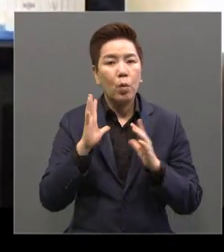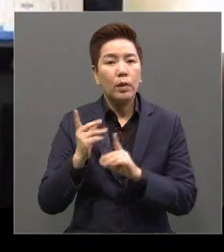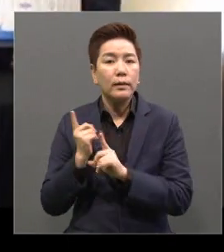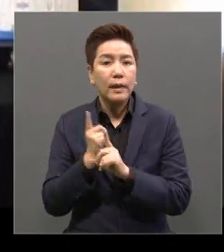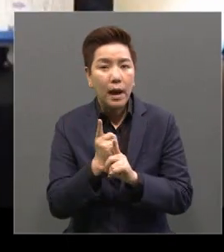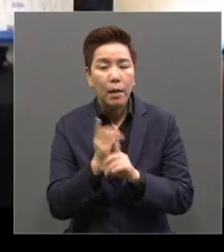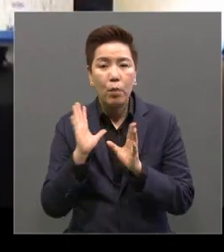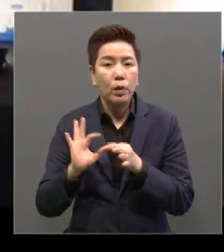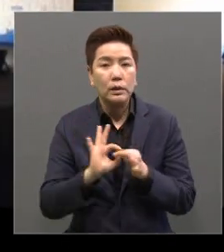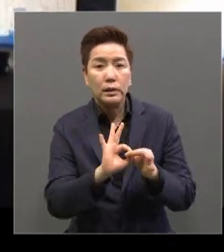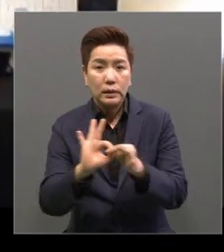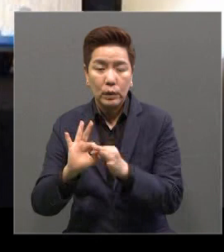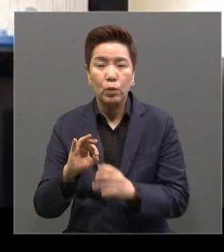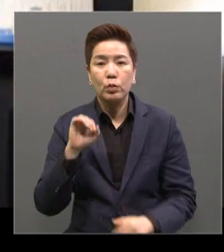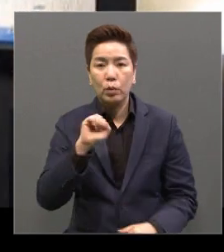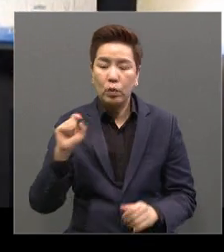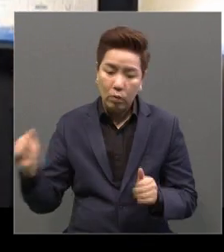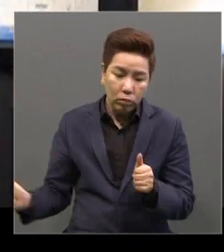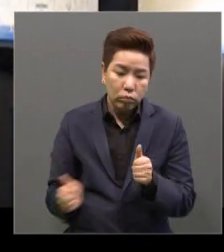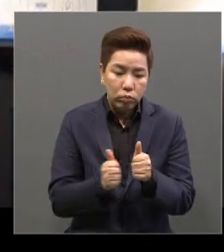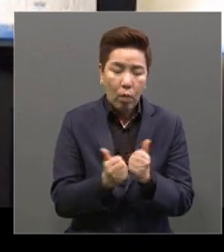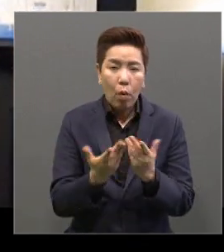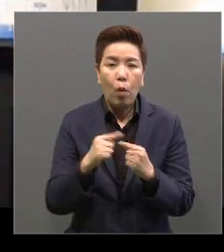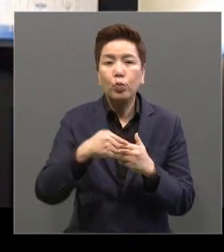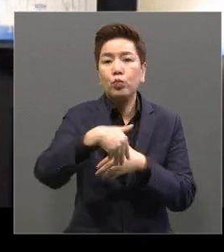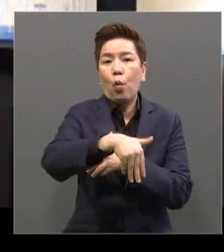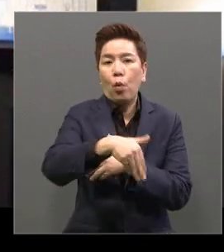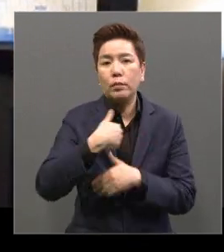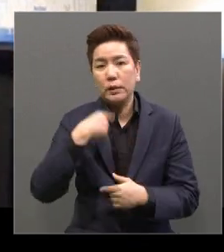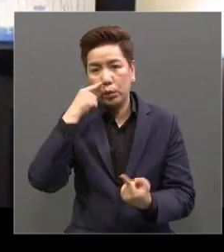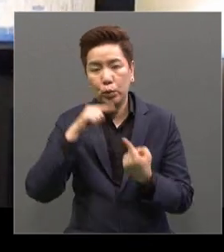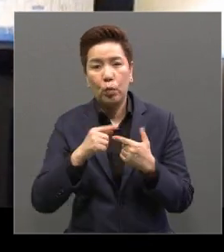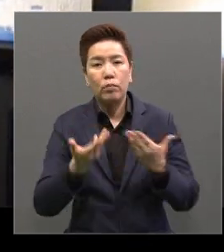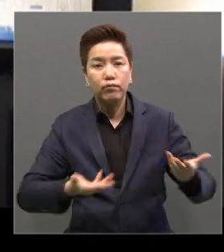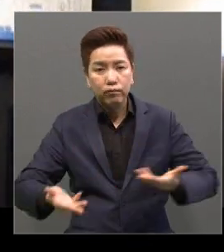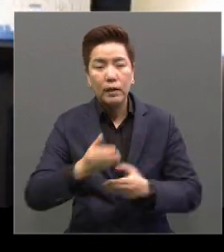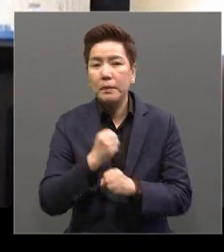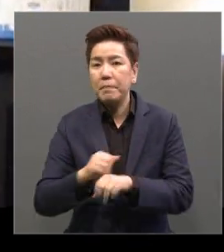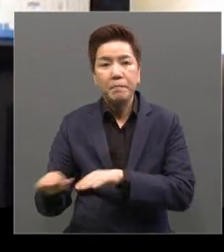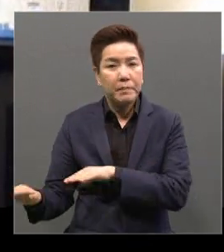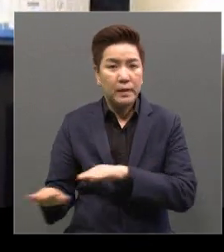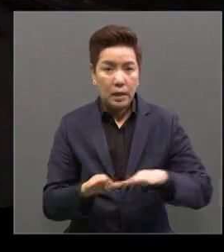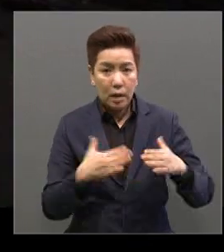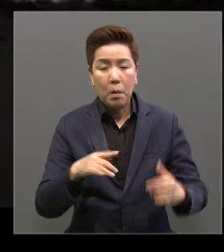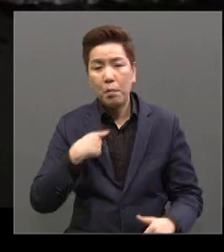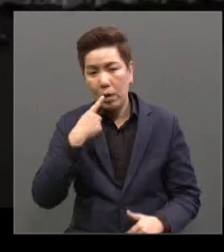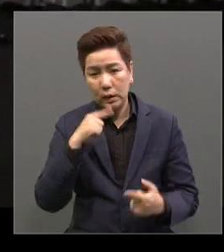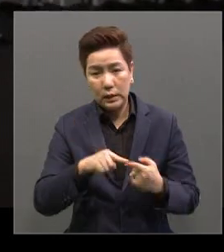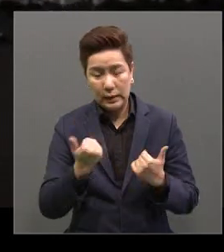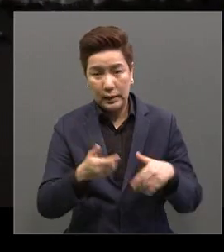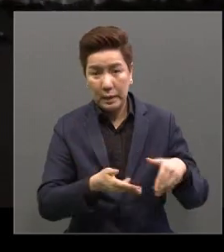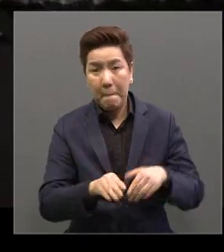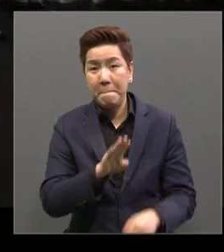ผู้ที่ติดตามหรือว่าผู้ที่เกี่ยวข้องกับส.สรอคอยอยู่ที่บริเวณโถงด้านหน้าห้องสัมมนาด้วยแล้วก็ยังพบว่าทางเดิน